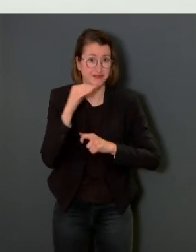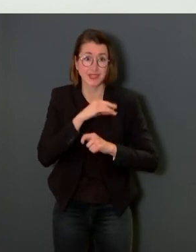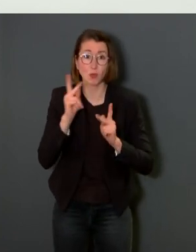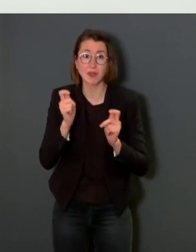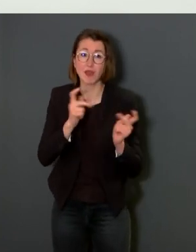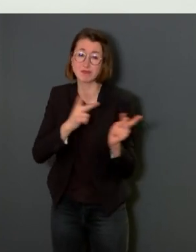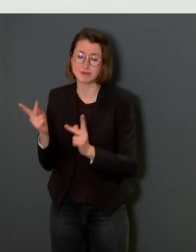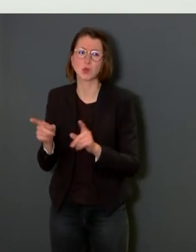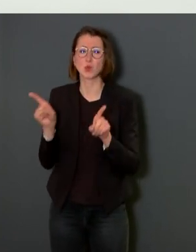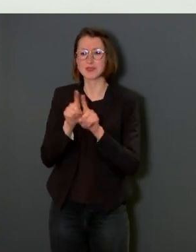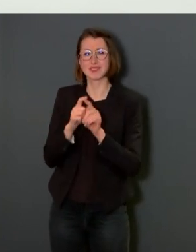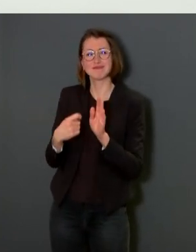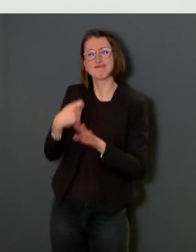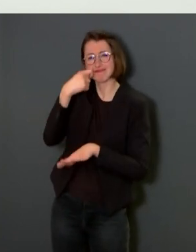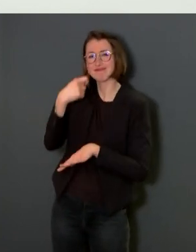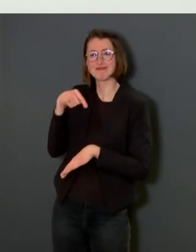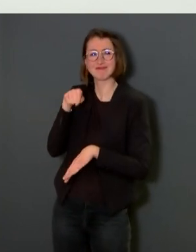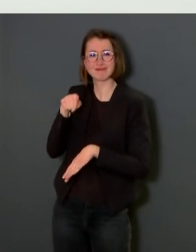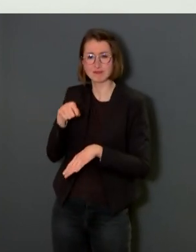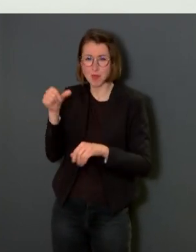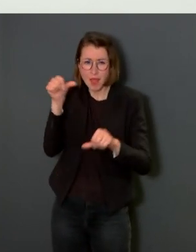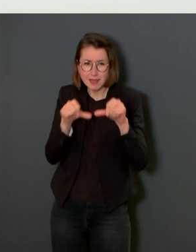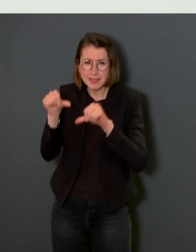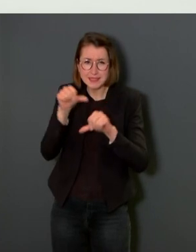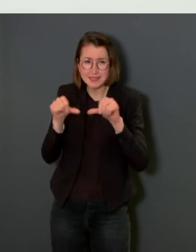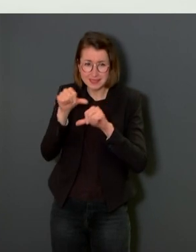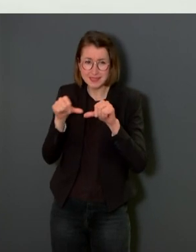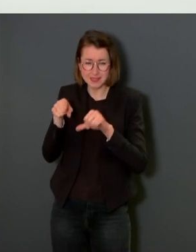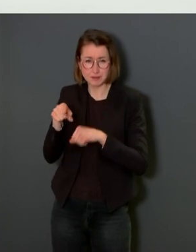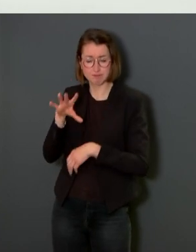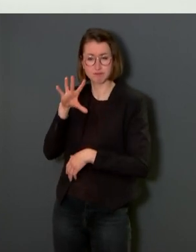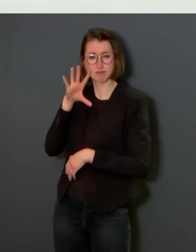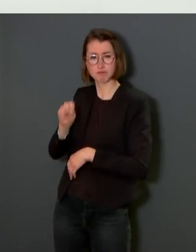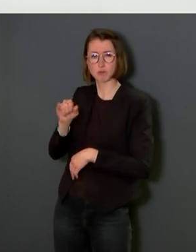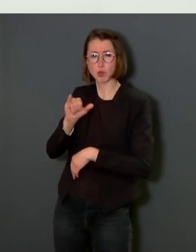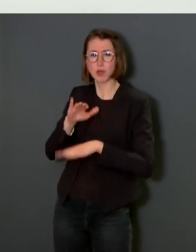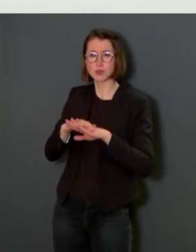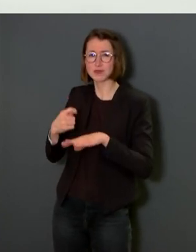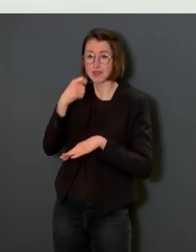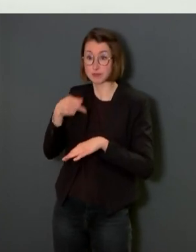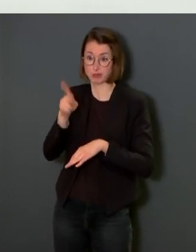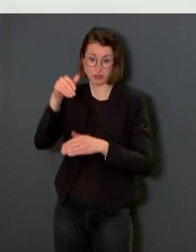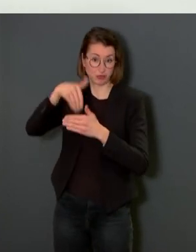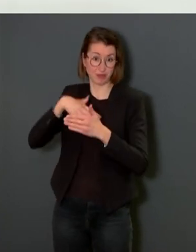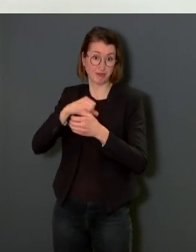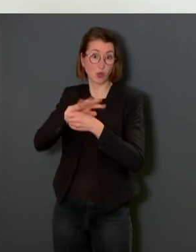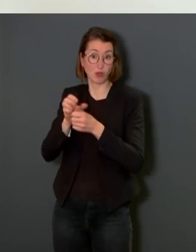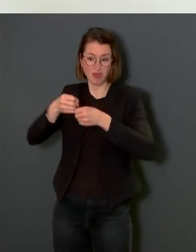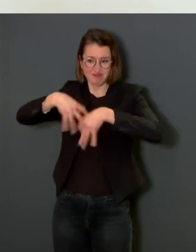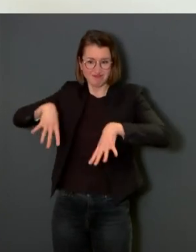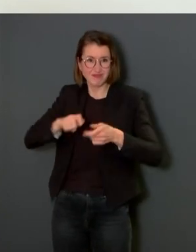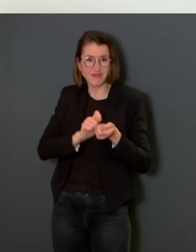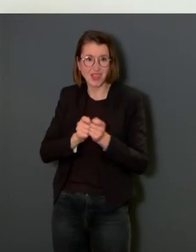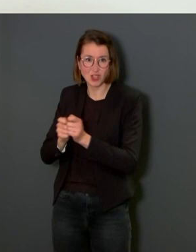qu'il y a beaucoup plus de cas de variantes et de variantes britanniques, qui est un trend qu'on voit dans notre pays, qu'on voit